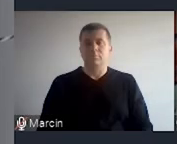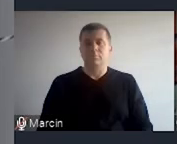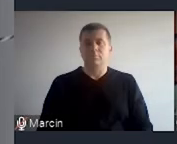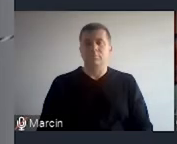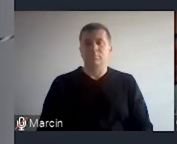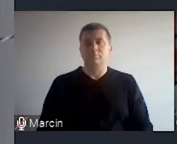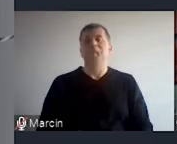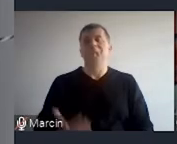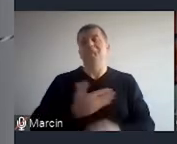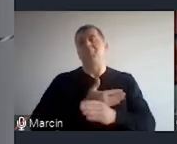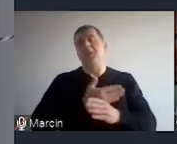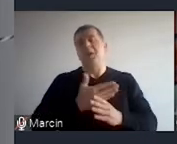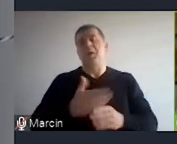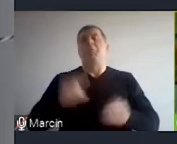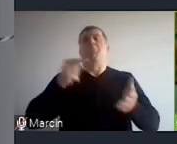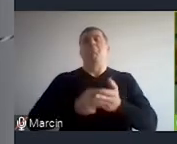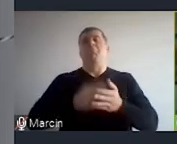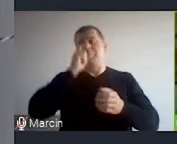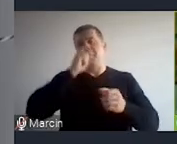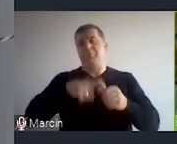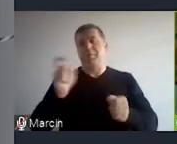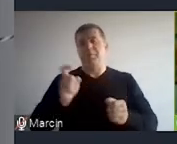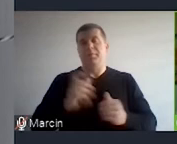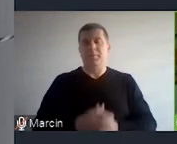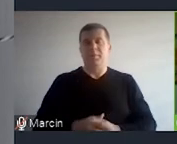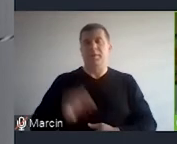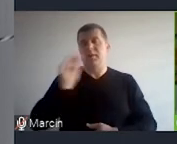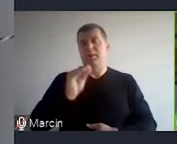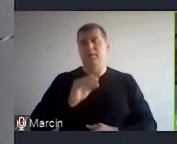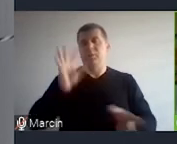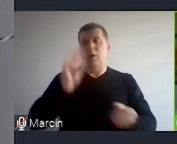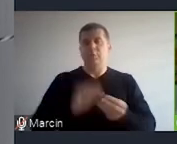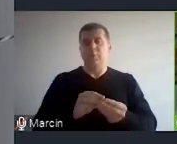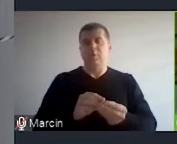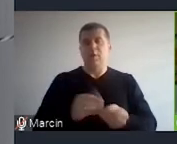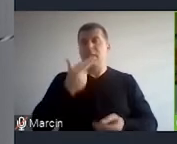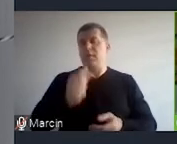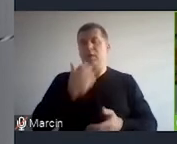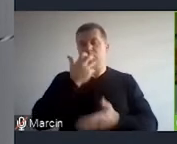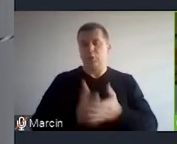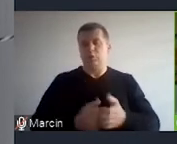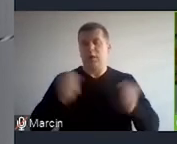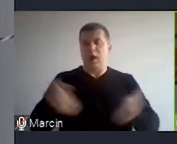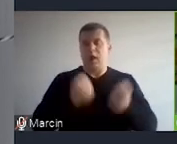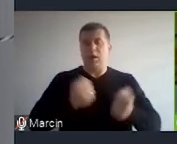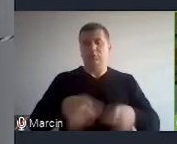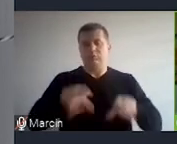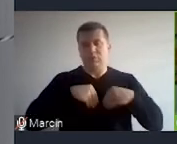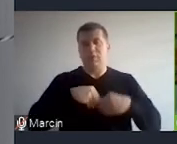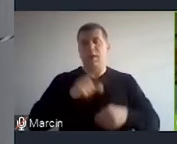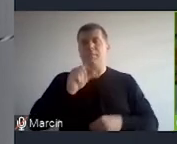za dobrze szło, żeby się nic nie zdarzyło, proszę Państwa, jeszcze raz podsumowując, nie stosujemy angażowania